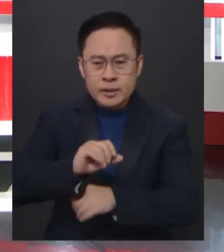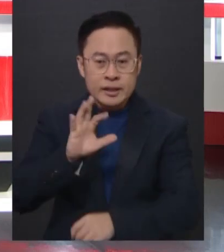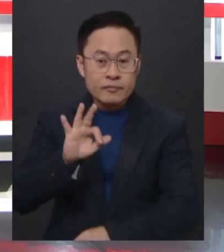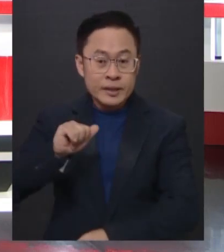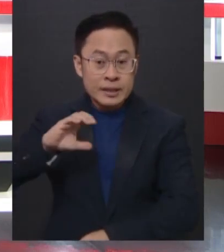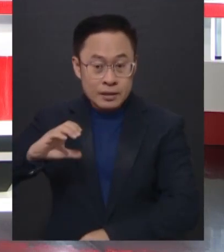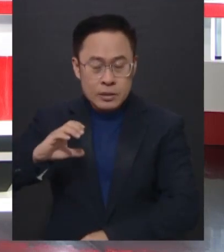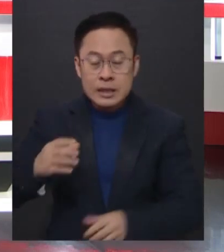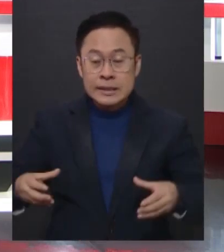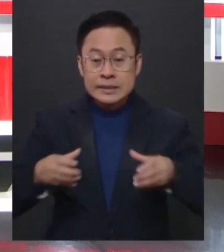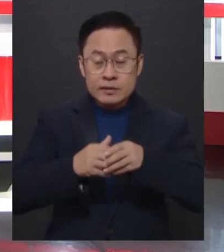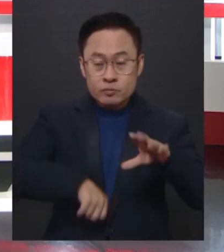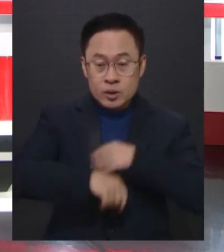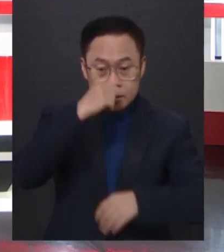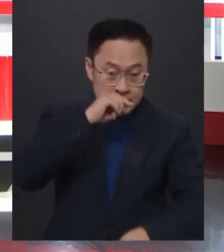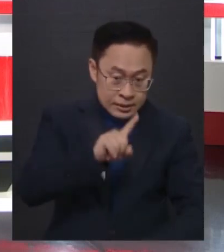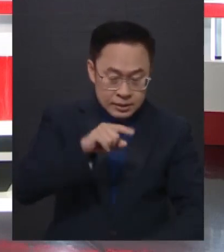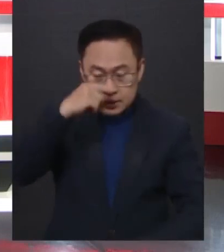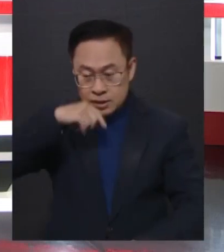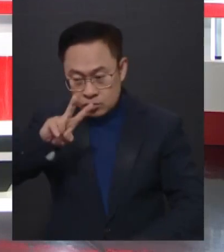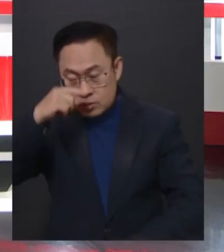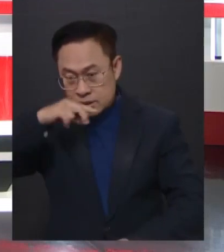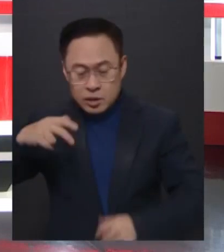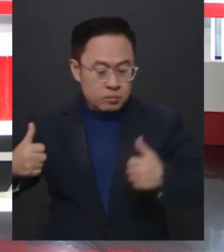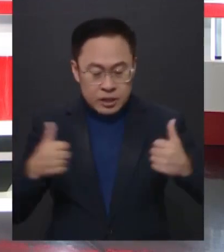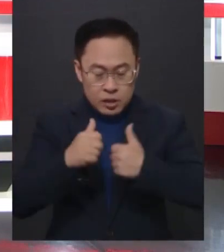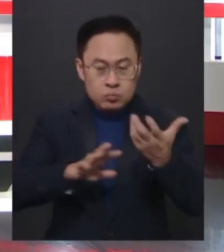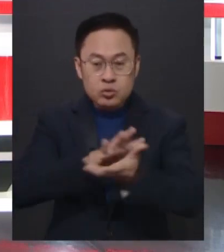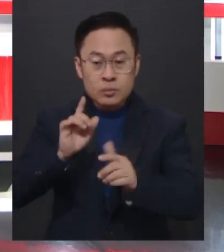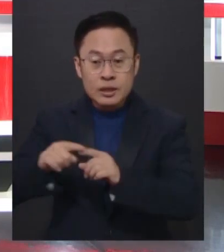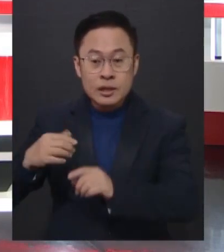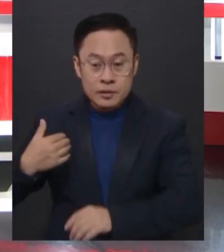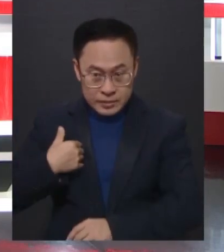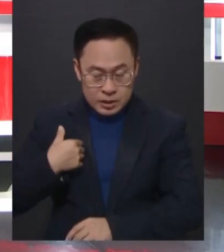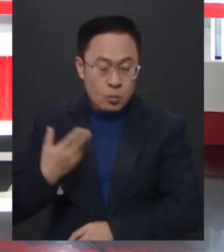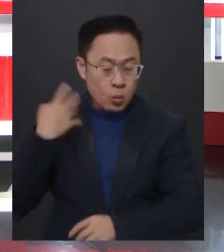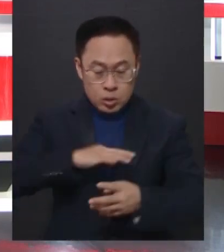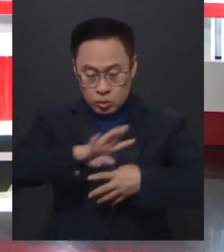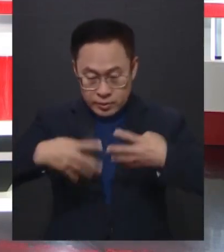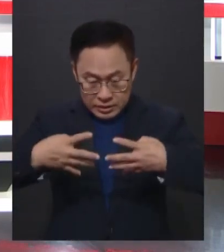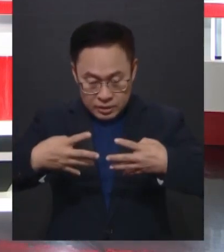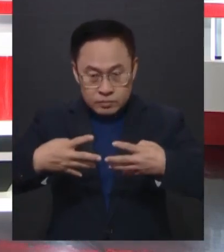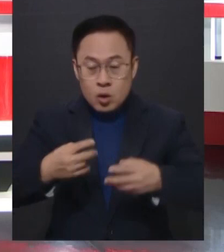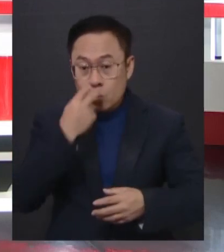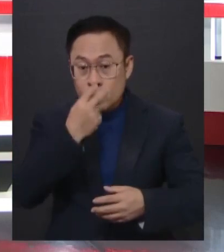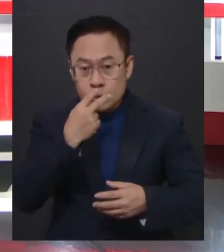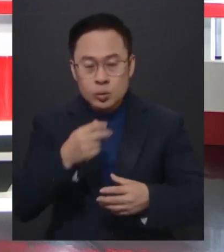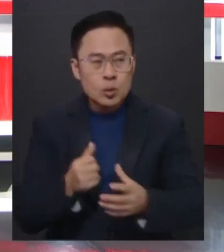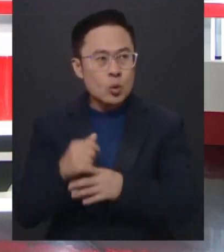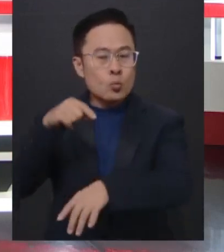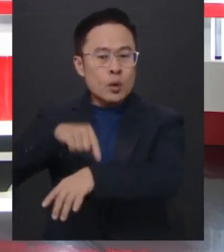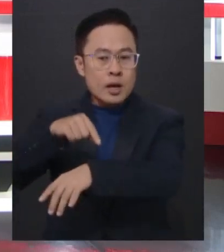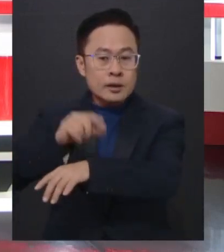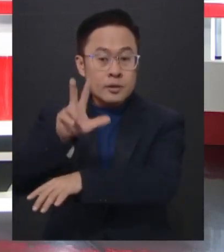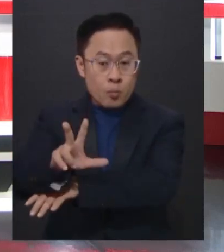มจอมพลิกล็อกหลายต่อหลายทีมครับ ใช่ค่ะ แล้วเมื่อวานนี้หลายๆคู่ก็เป็นแบบนั้นนะครับไปเริ่มที่คู่ที่เตะตั้งแต่ตอน